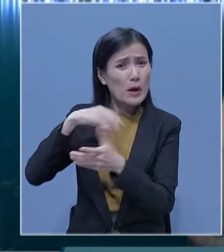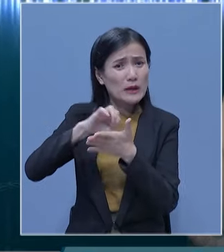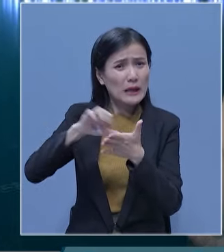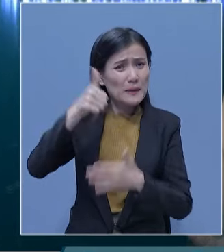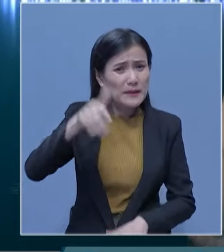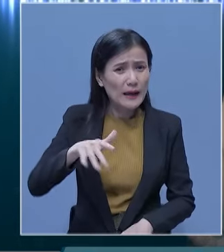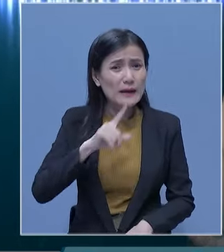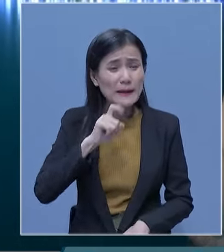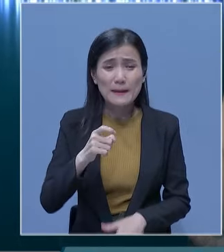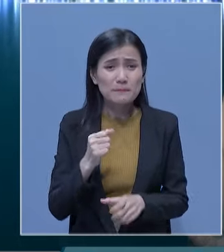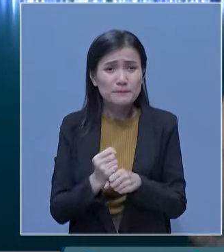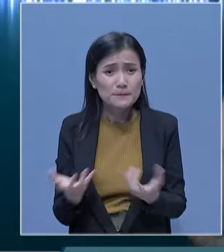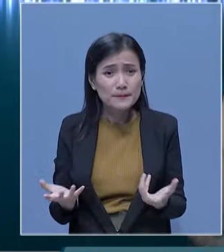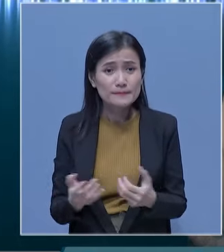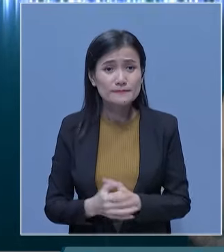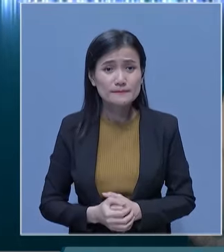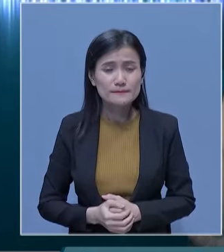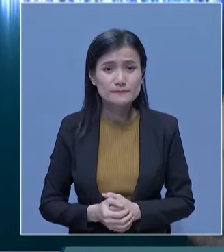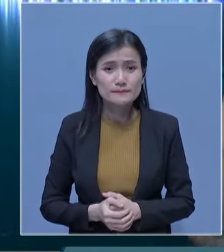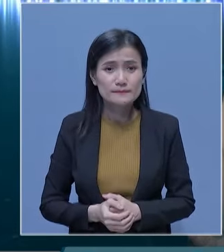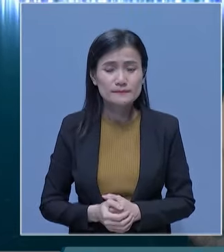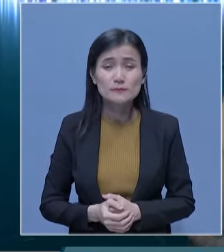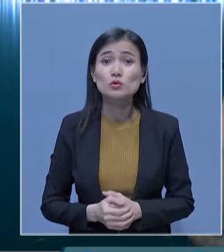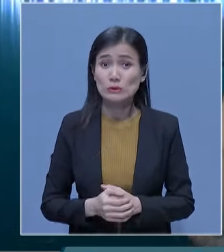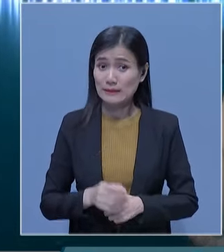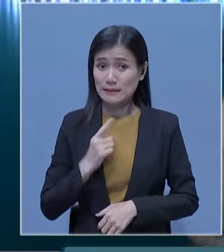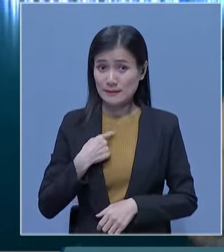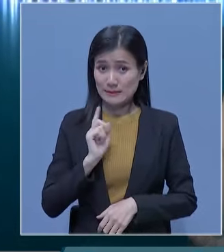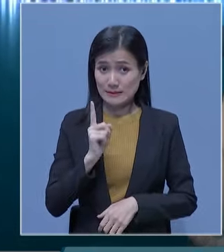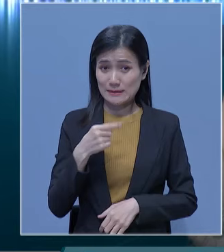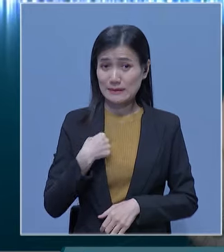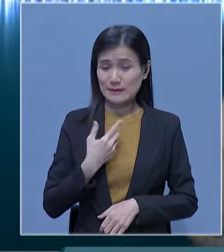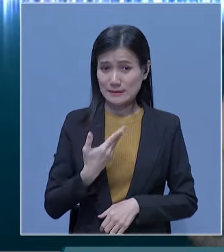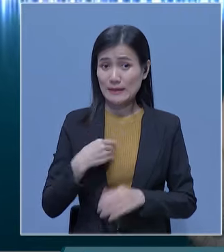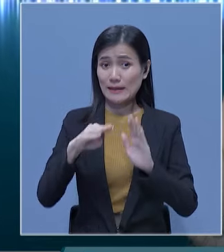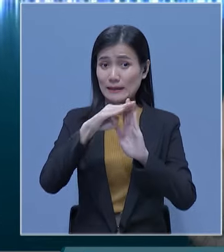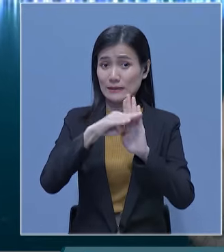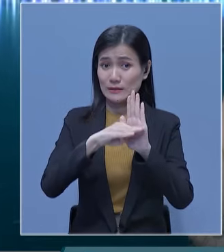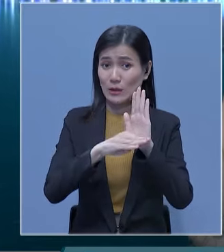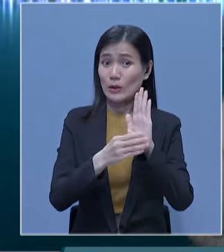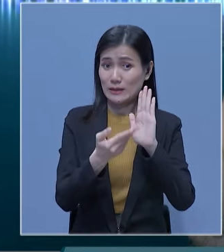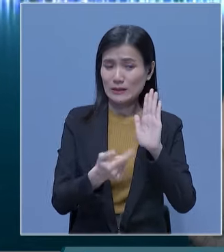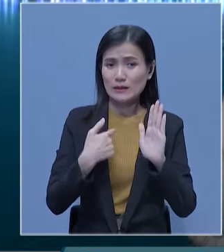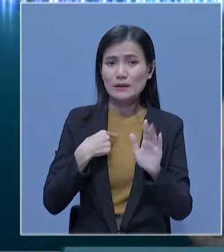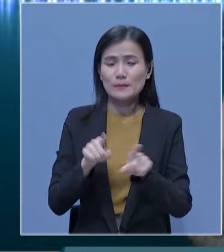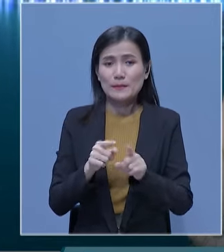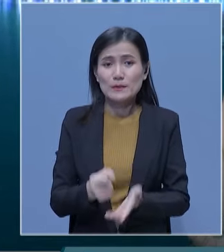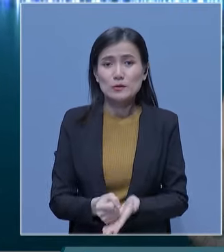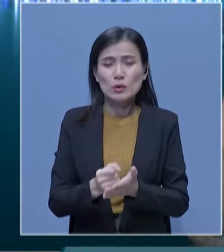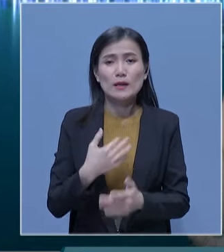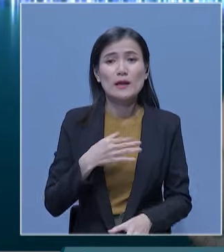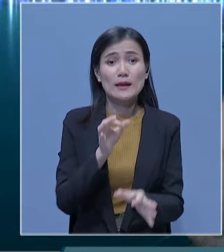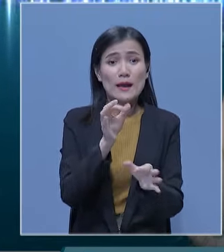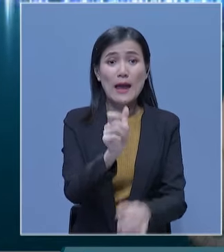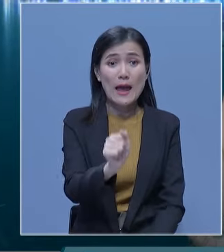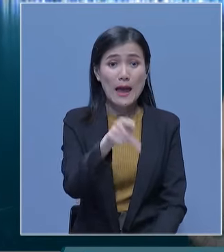แจงยังไงดีคะ คืออย่างนี้ครับกระบวนการนี้มันจะทำความสะอาดโมบายแบงกิ้งในระบบซึ่งมีตอน